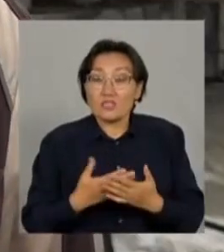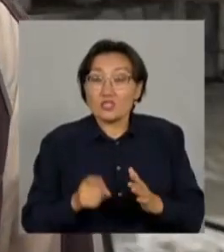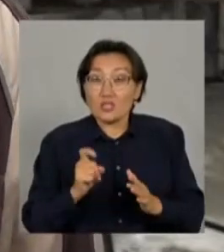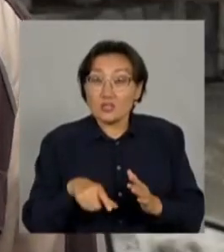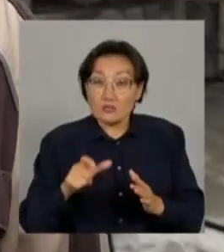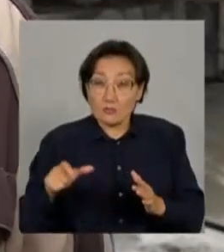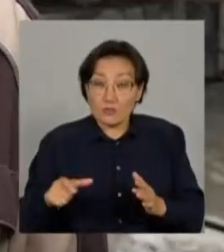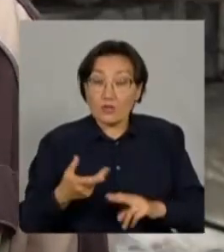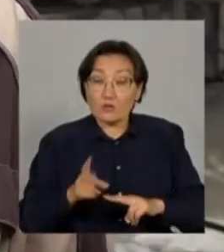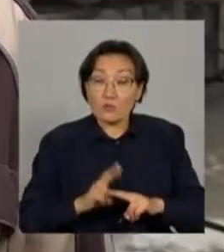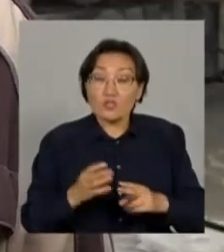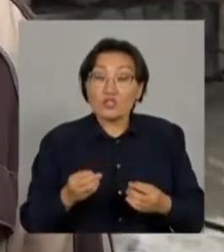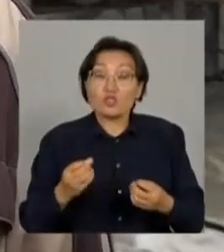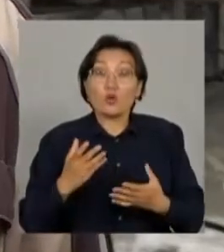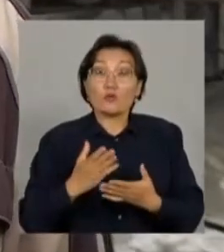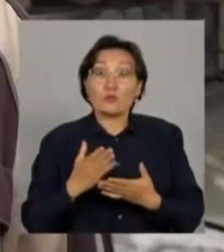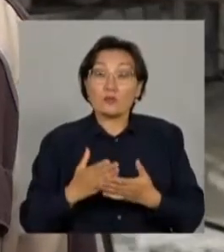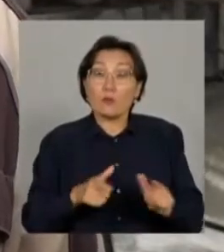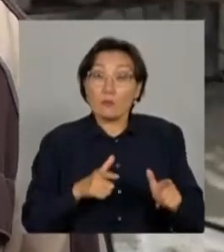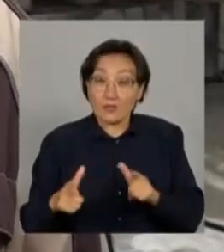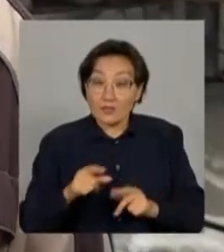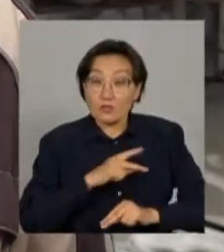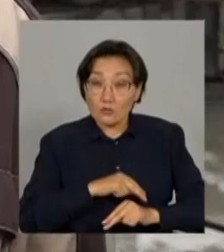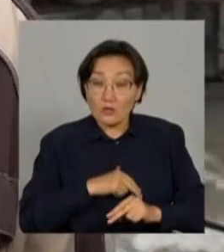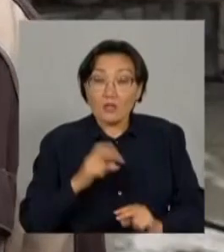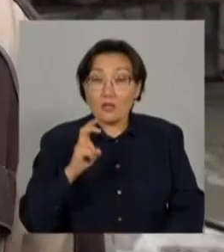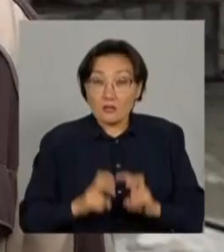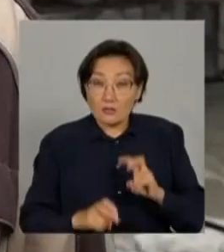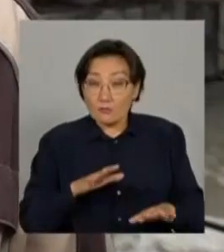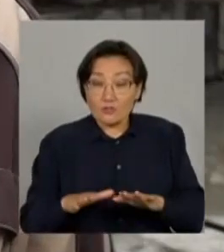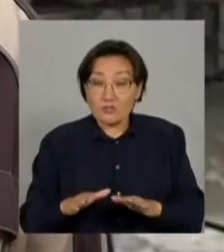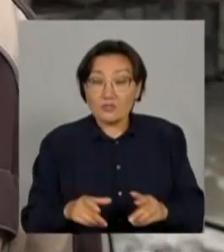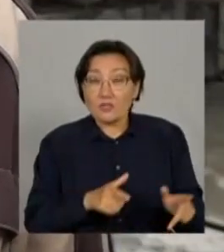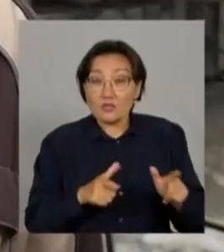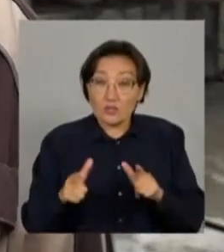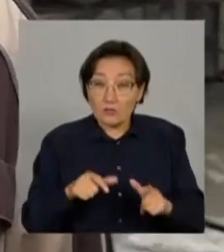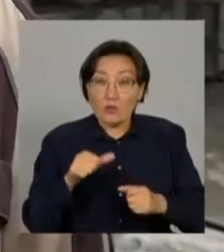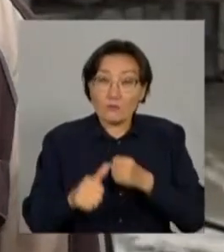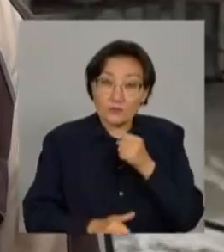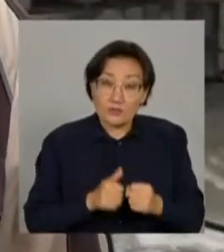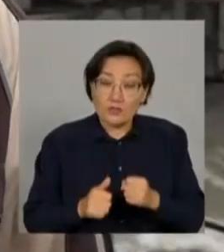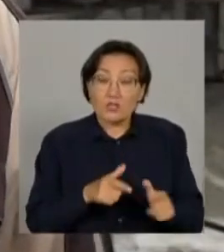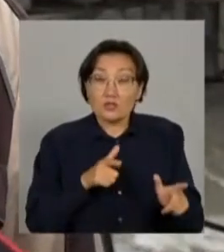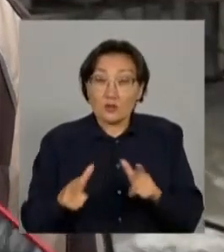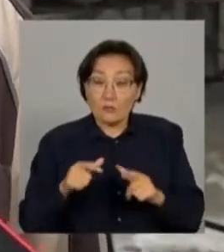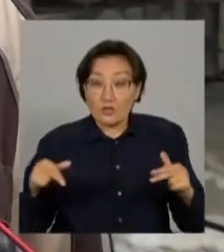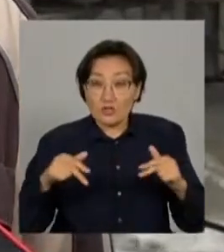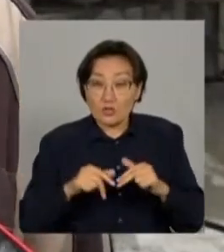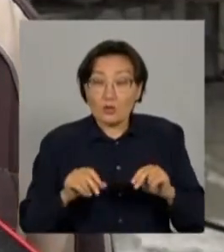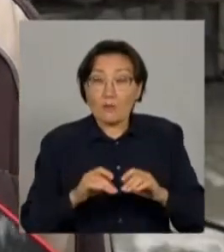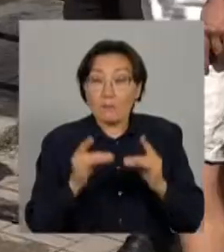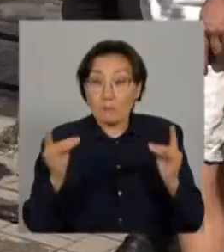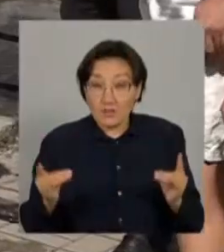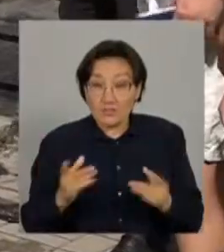человек. Потому что еще есть подготовительные работы на заводах, где изготавливают конструкции, где изготавливают пешеходные мосты